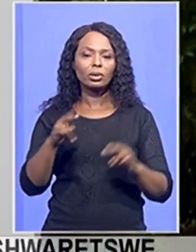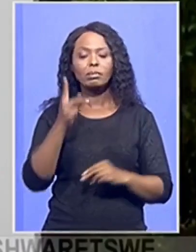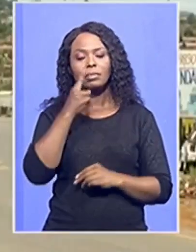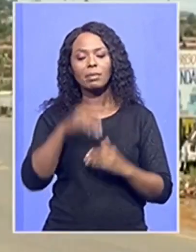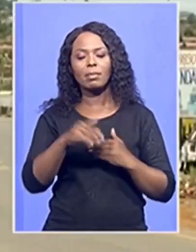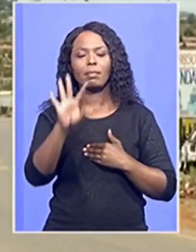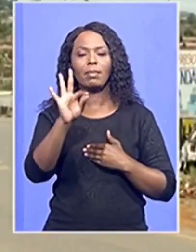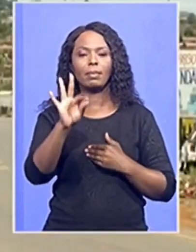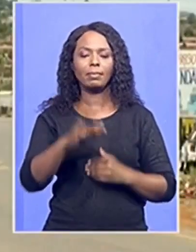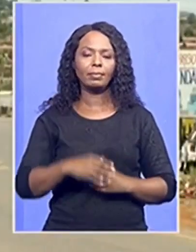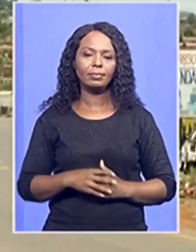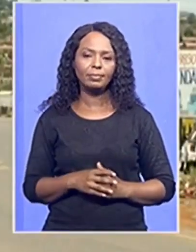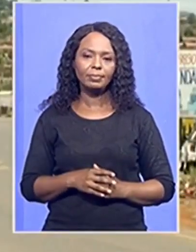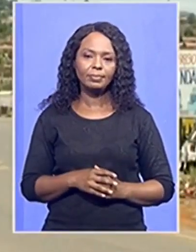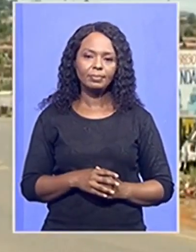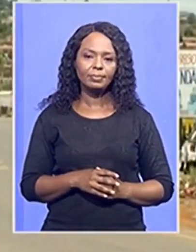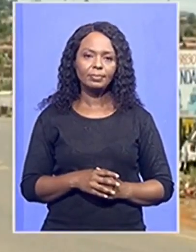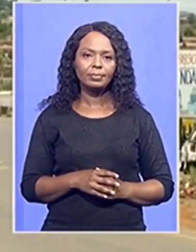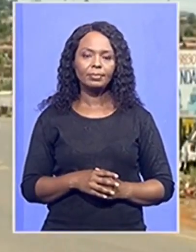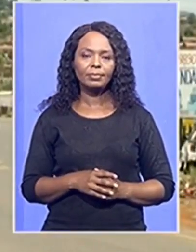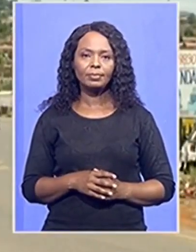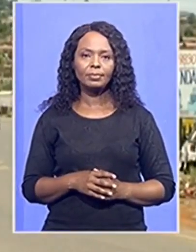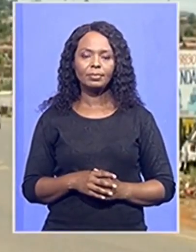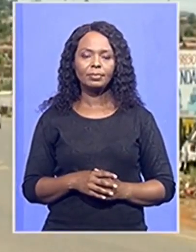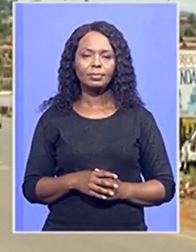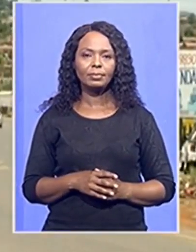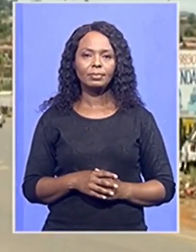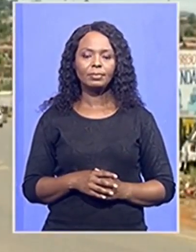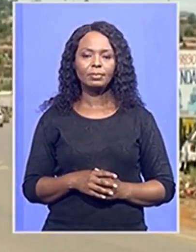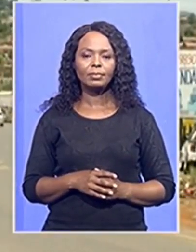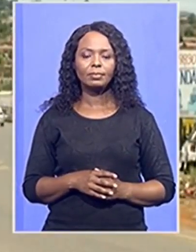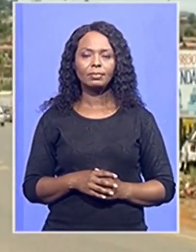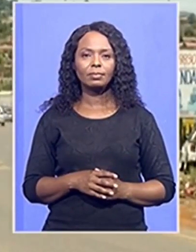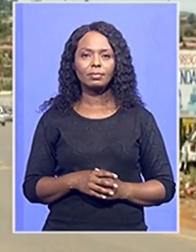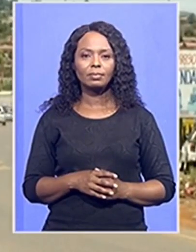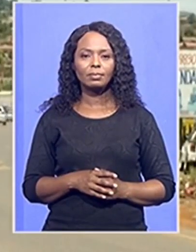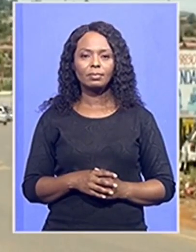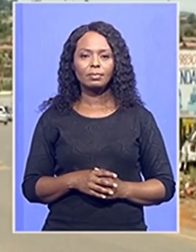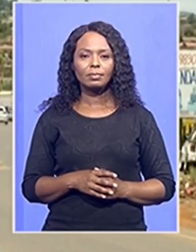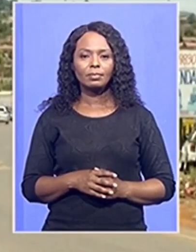Offense Stibo, SABC News, kwa Mpumalanga.